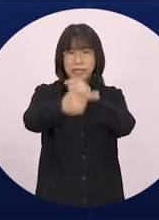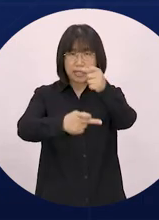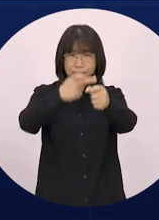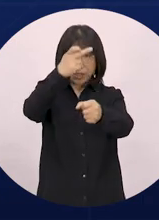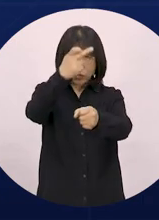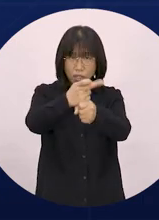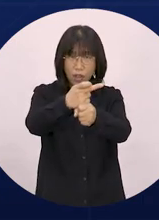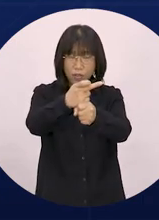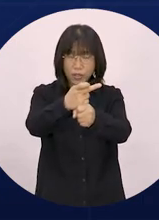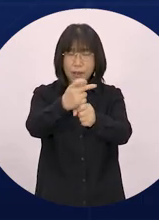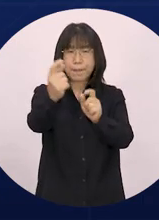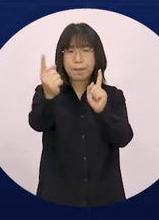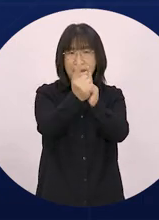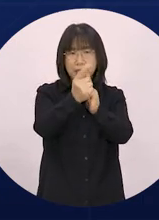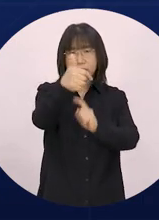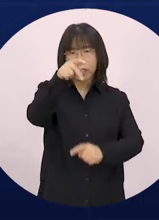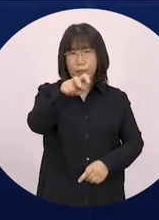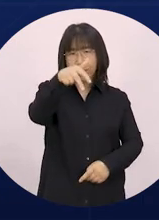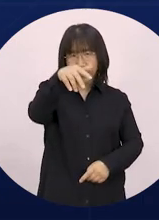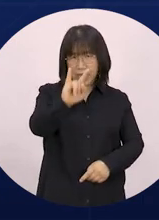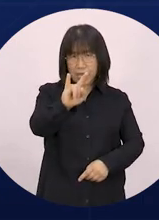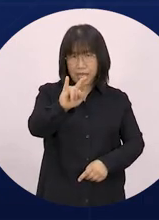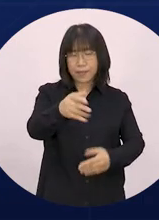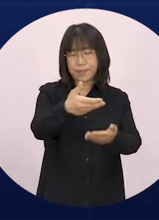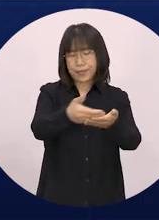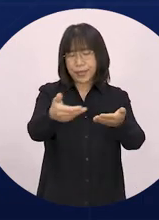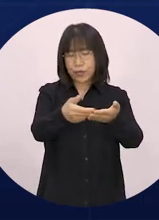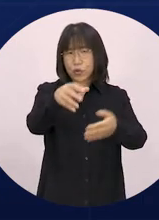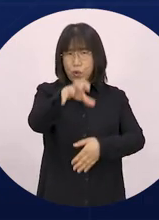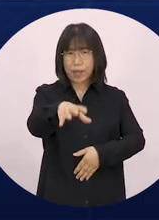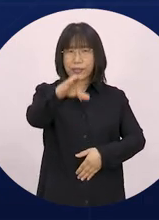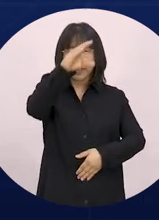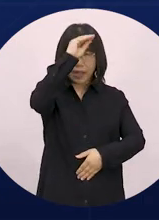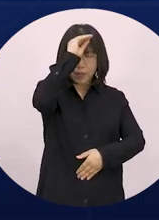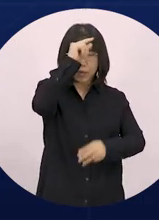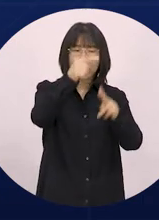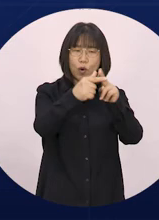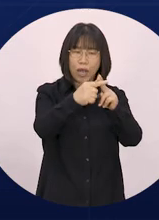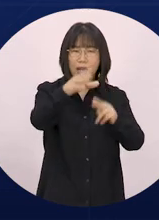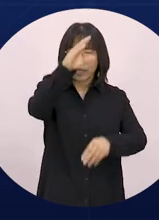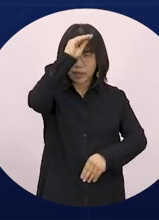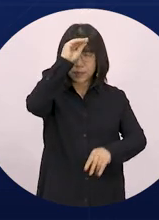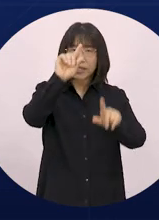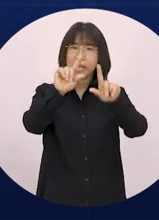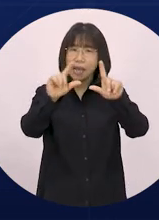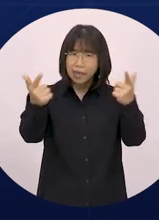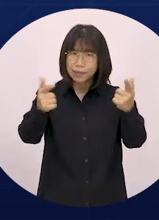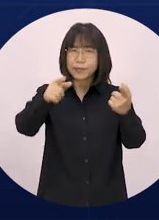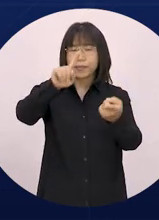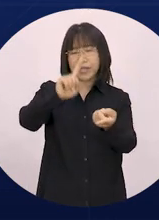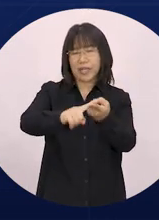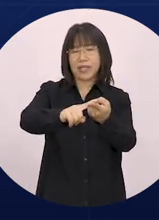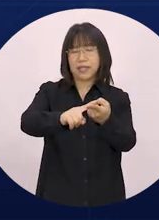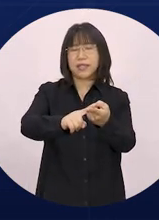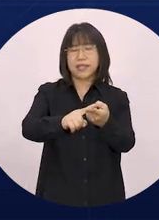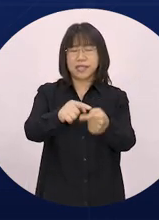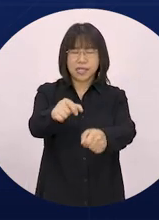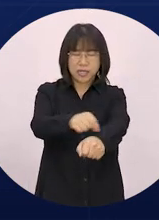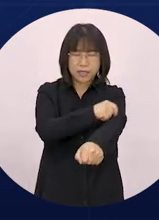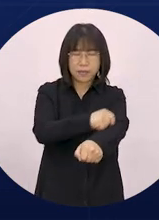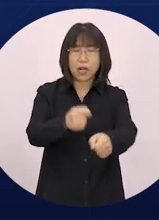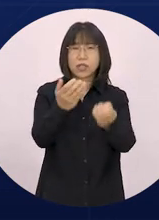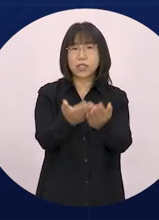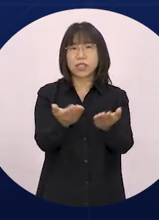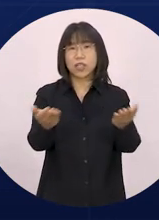개관 12주년을 맞이해 경제정선미술관에서 닮음과 닮지 않음 산경유무 특별전시가